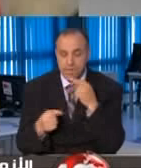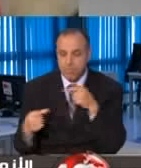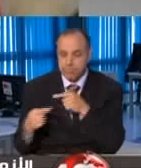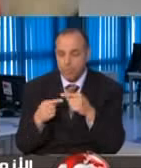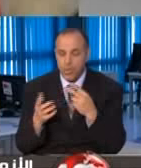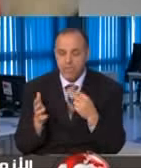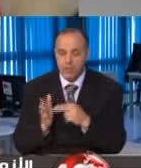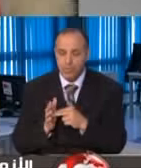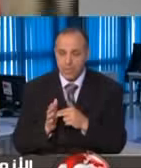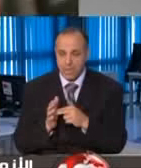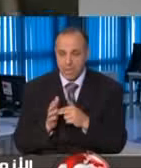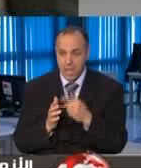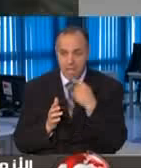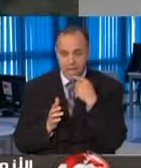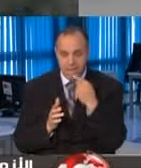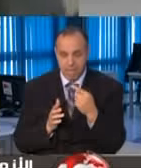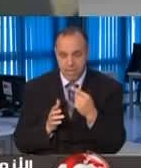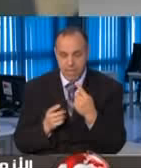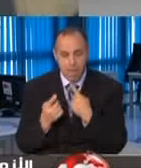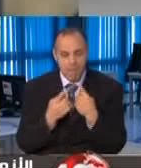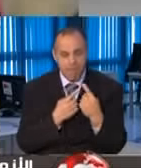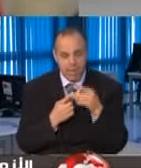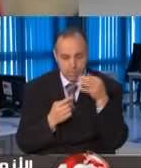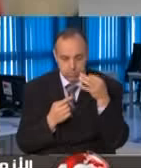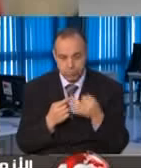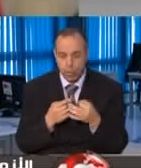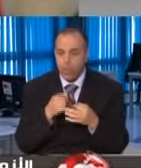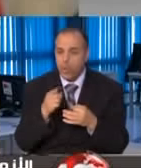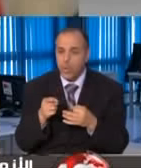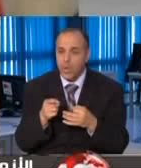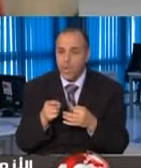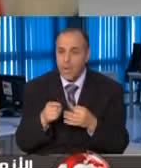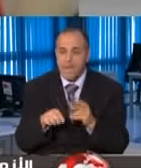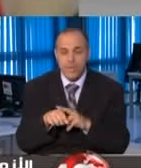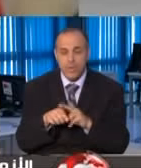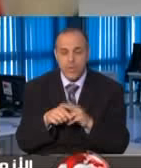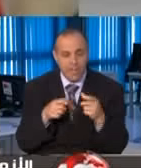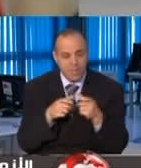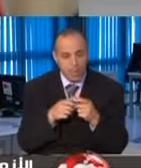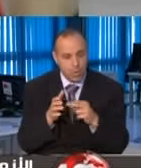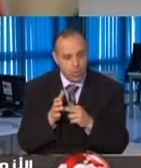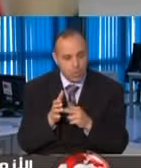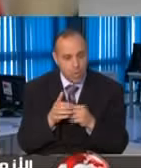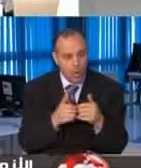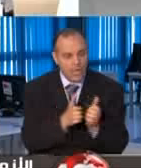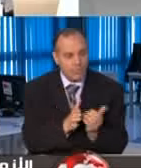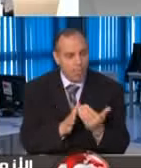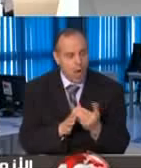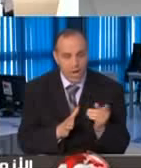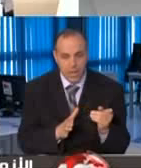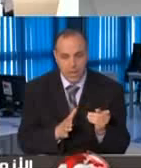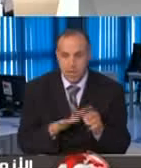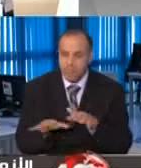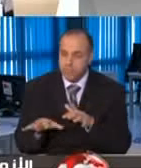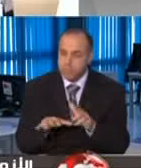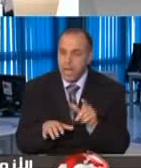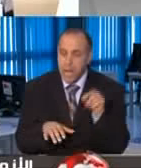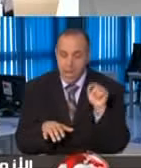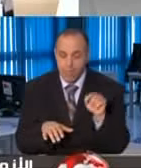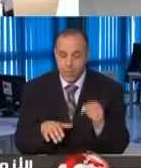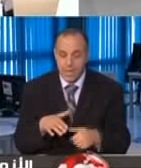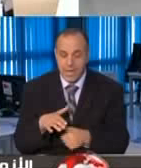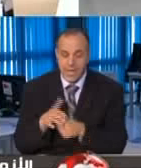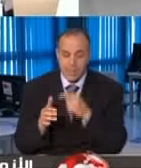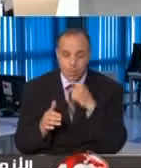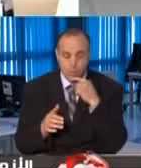في سوريا، بما في ذلك المفاوضات الرسمية الضرورية بين ممثلي الحكومة السورية والمعارضة. تحرك أكد الرئيس